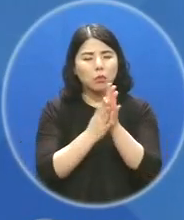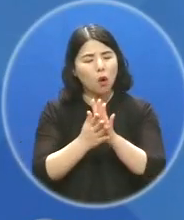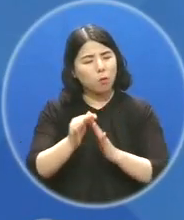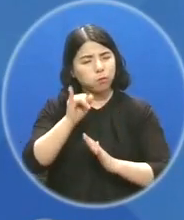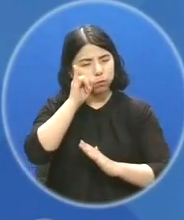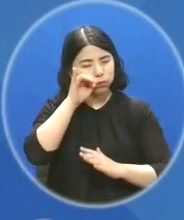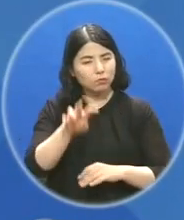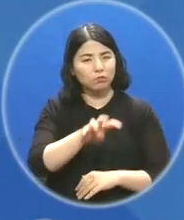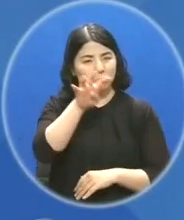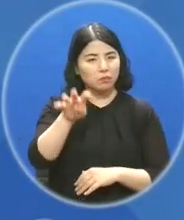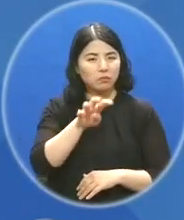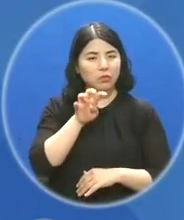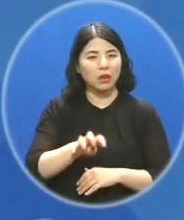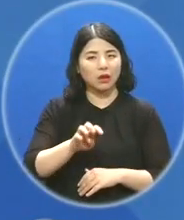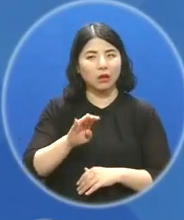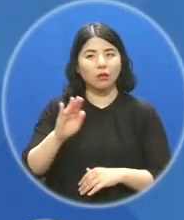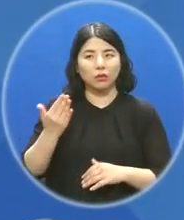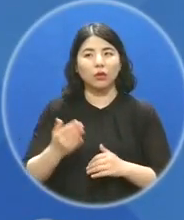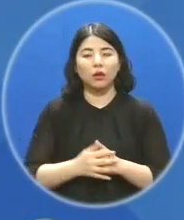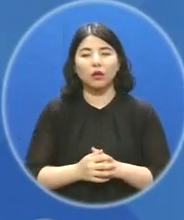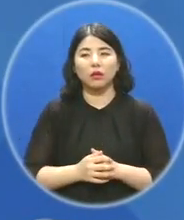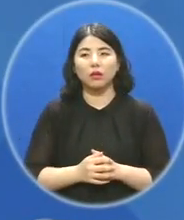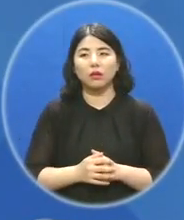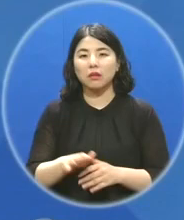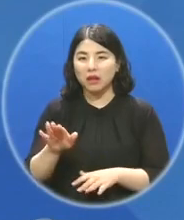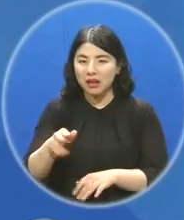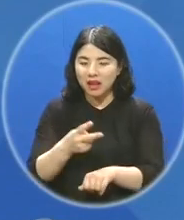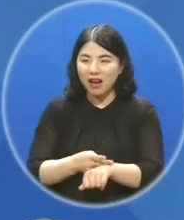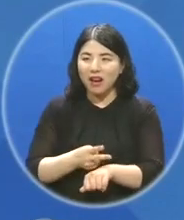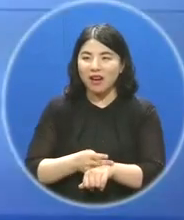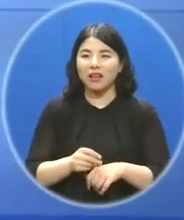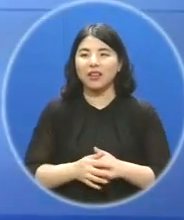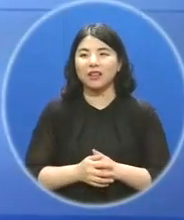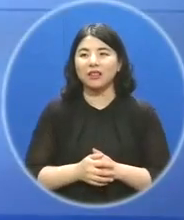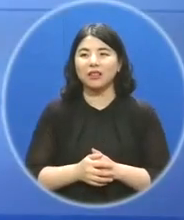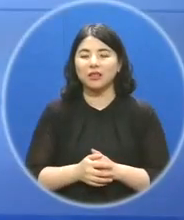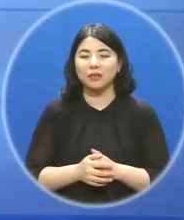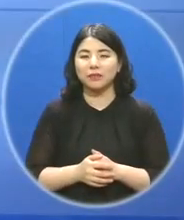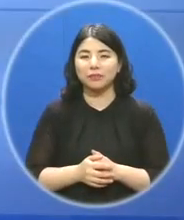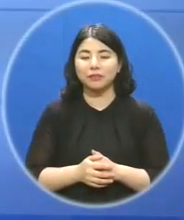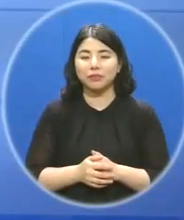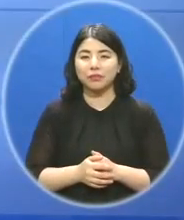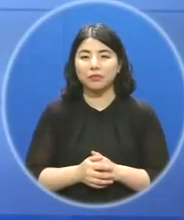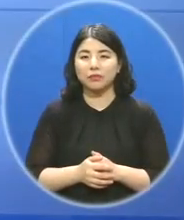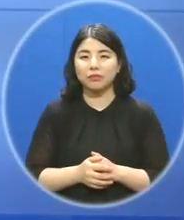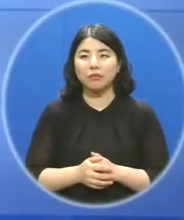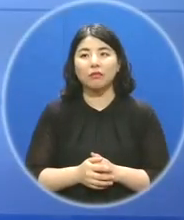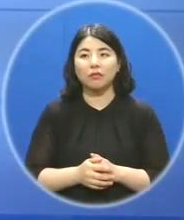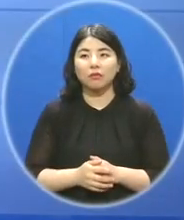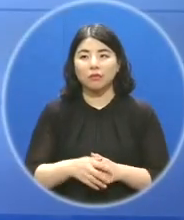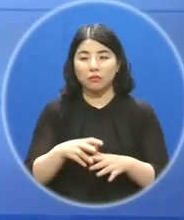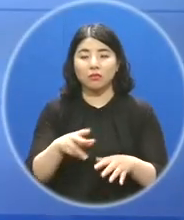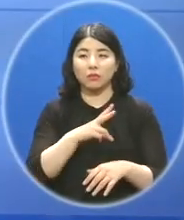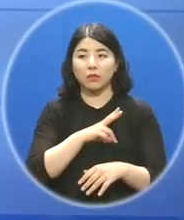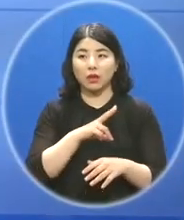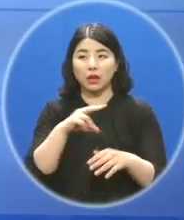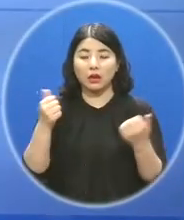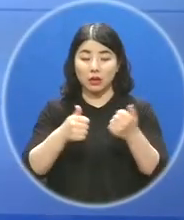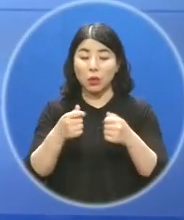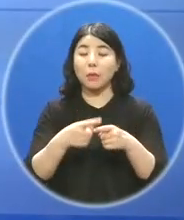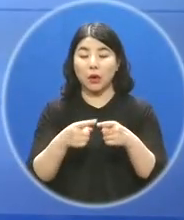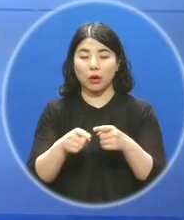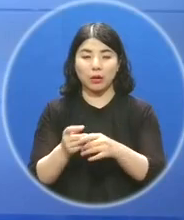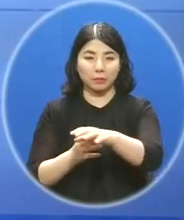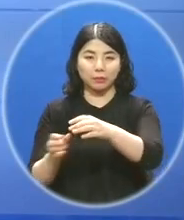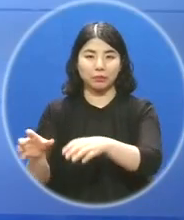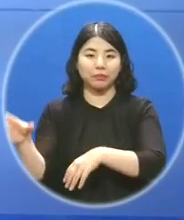있었나 뭐 이런 생각을 갖게 되는 겁니다. 교수님입니다. 아, 예. 네. 그 사실 이제 또 저희 의회 이제 평가로 이제 넘어와서 네, 잠깐만 네, 네. 좀